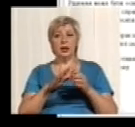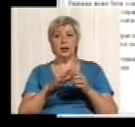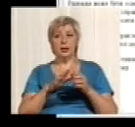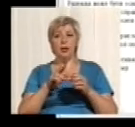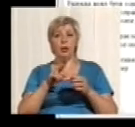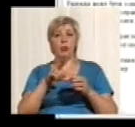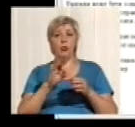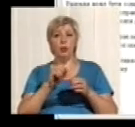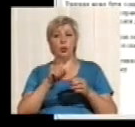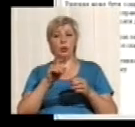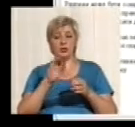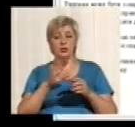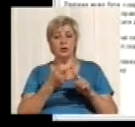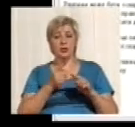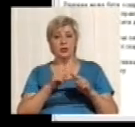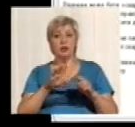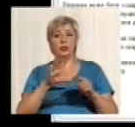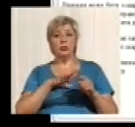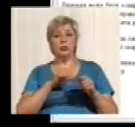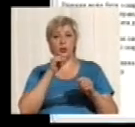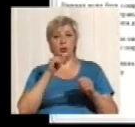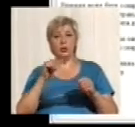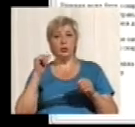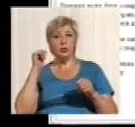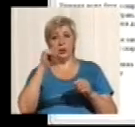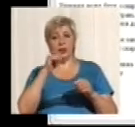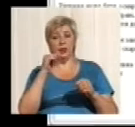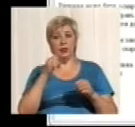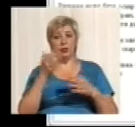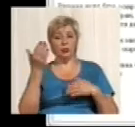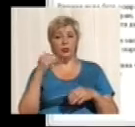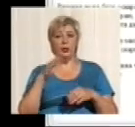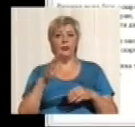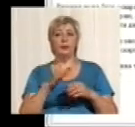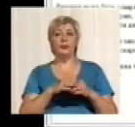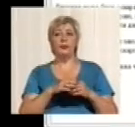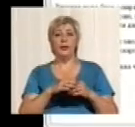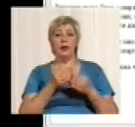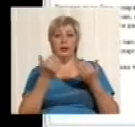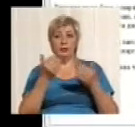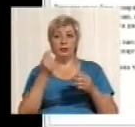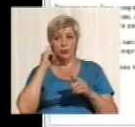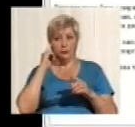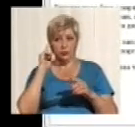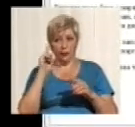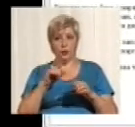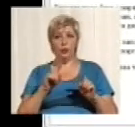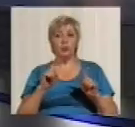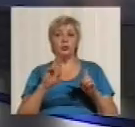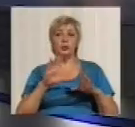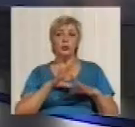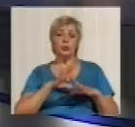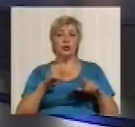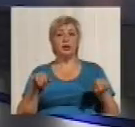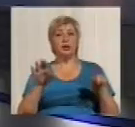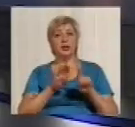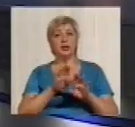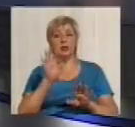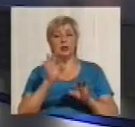Це було рік тому у вересні. Вам да. відомо щось про те, що ні, були такі ні. суди? Про те,